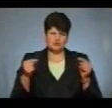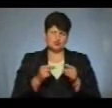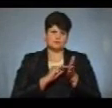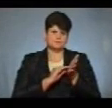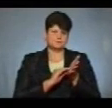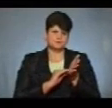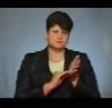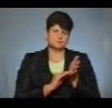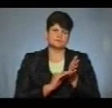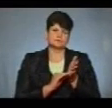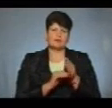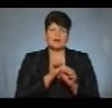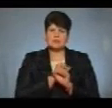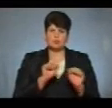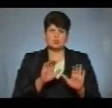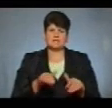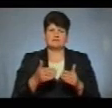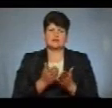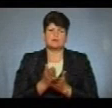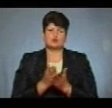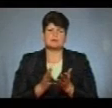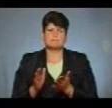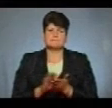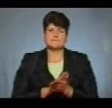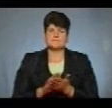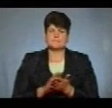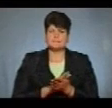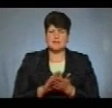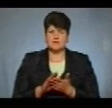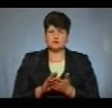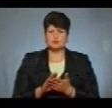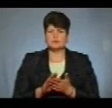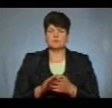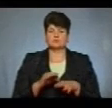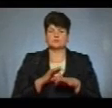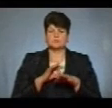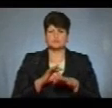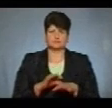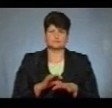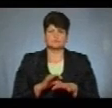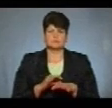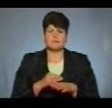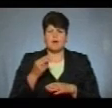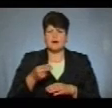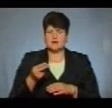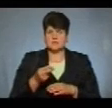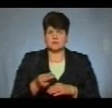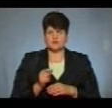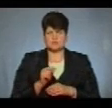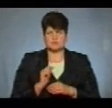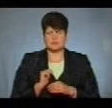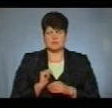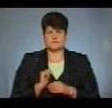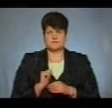що не можна надавати послуги безоплатно, при цьому здійснюючи агітацію за